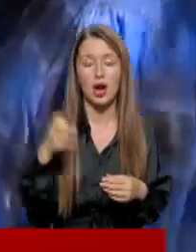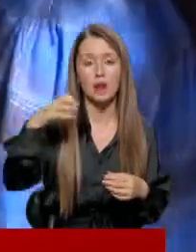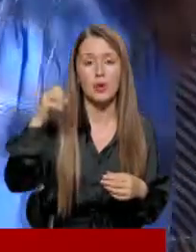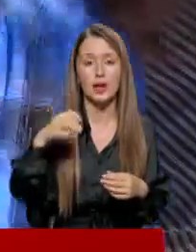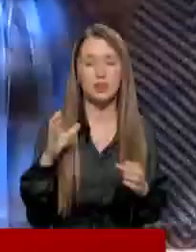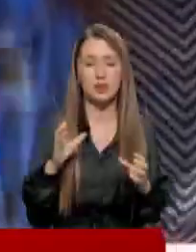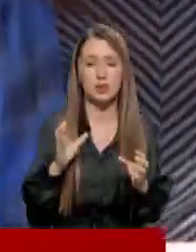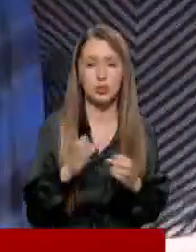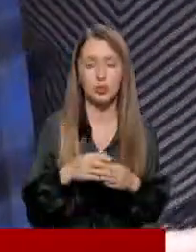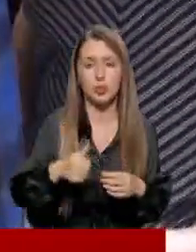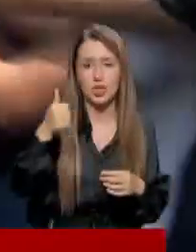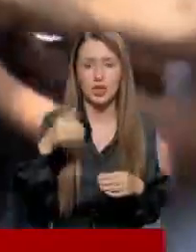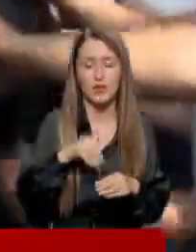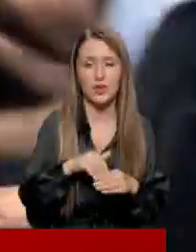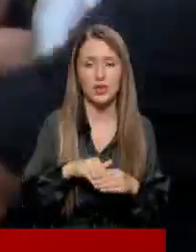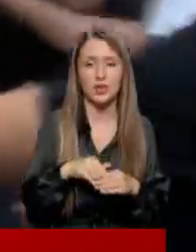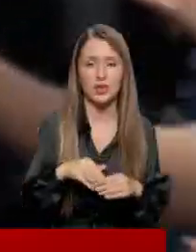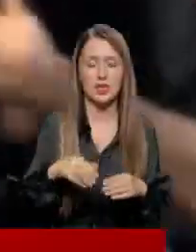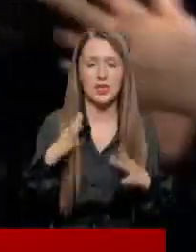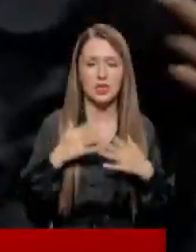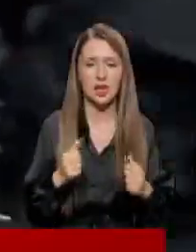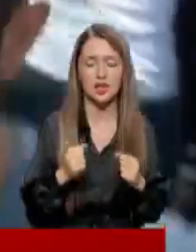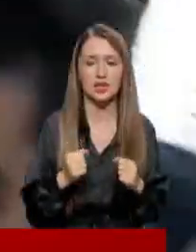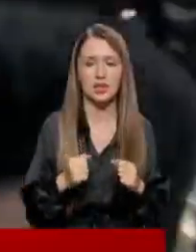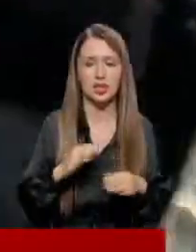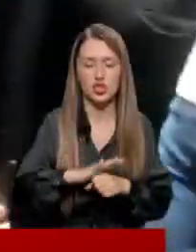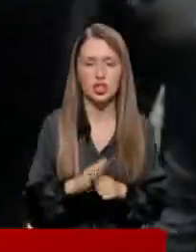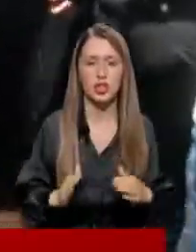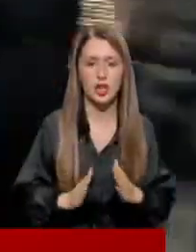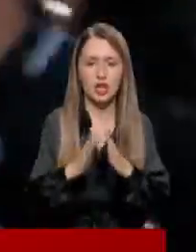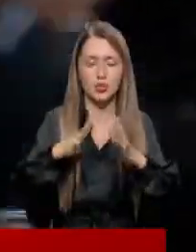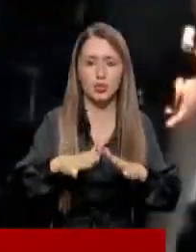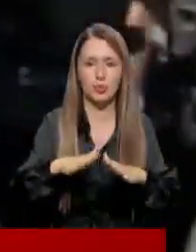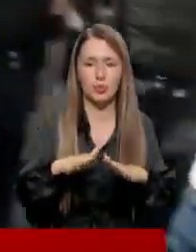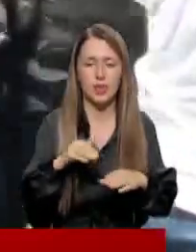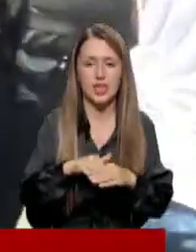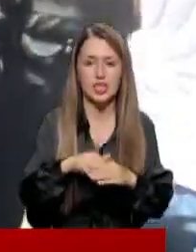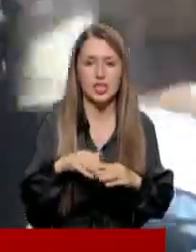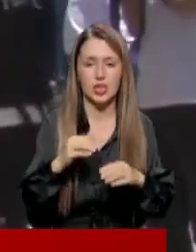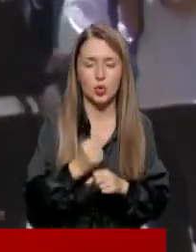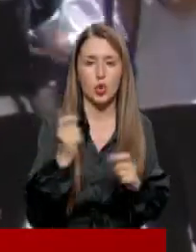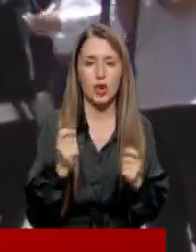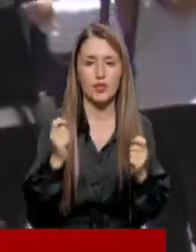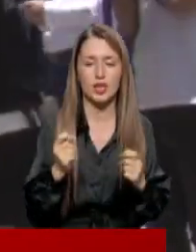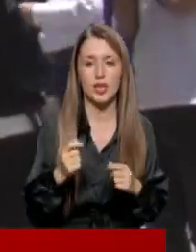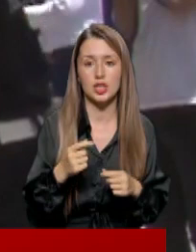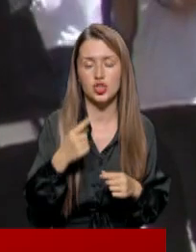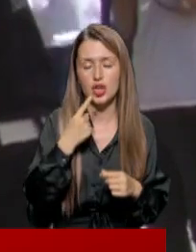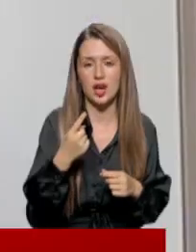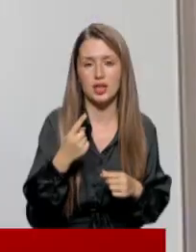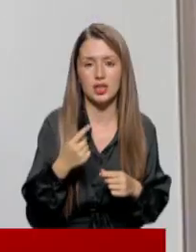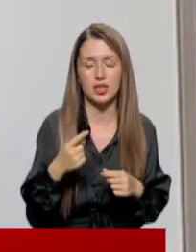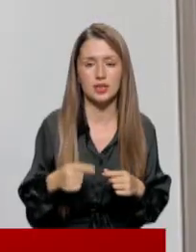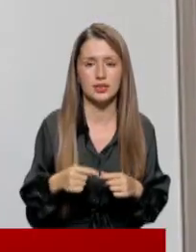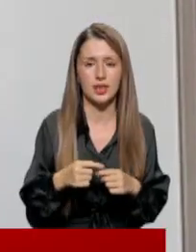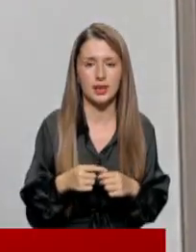Grup Başkan Vekili Bülent Turan ise sağlıkta şiddete karşı meclisi göreve çağıran Kılıçdaroğlu'nu hedef aldı. CHP'den de yanıt gecikmedi.